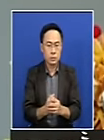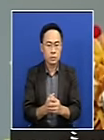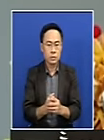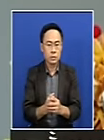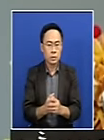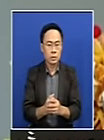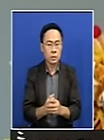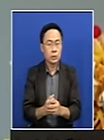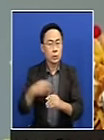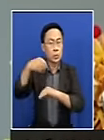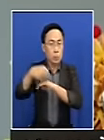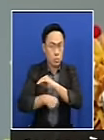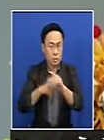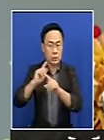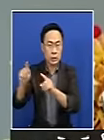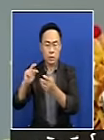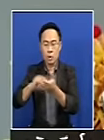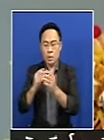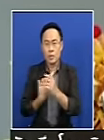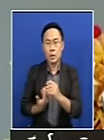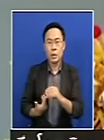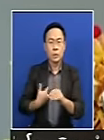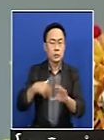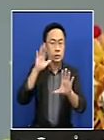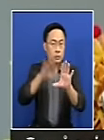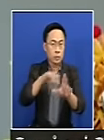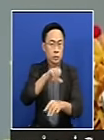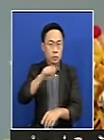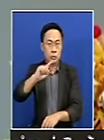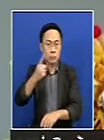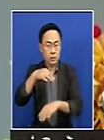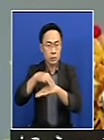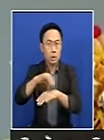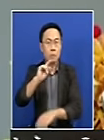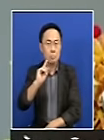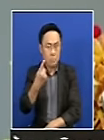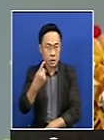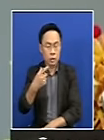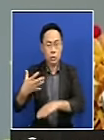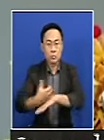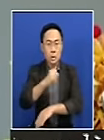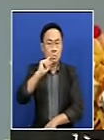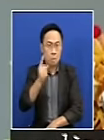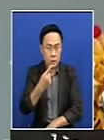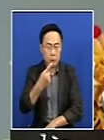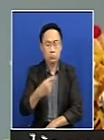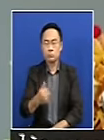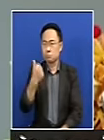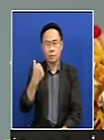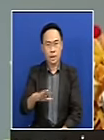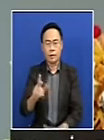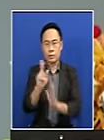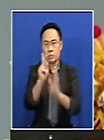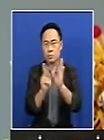ว่าได้ประพฤติทุจริตไม่ให้กลับสู่วงการการเมืองนะครับ